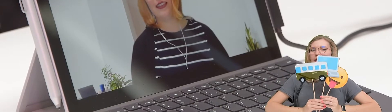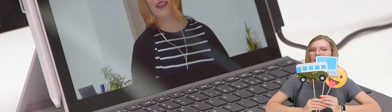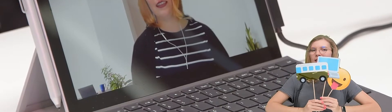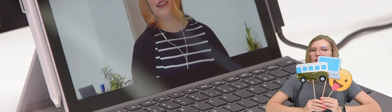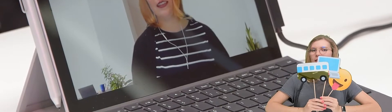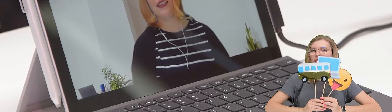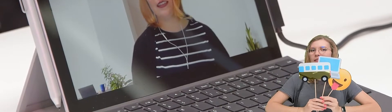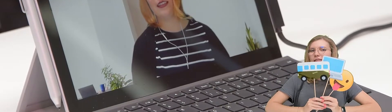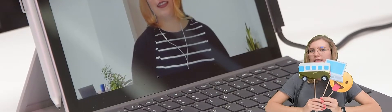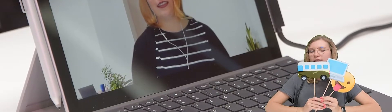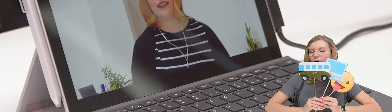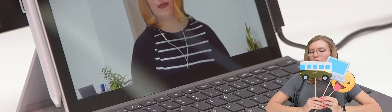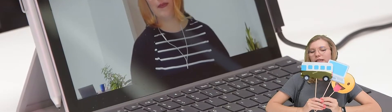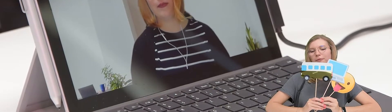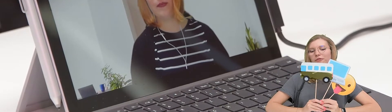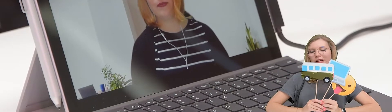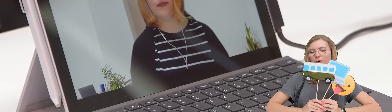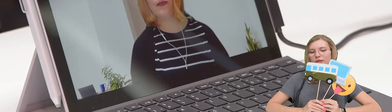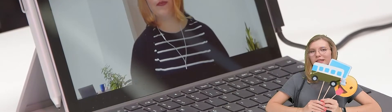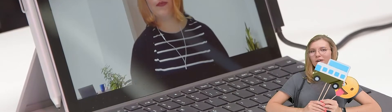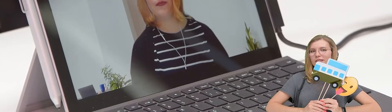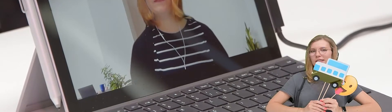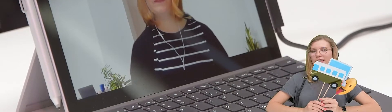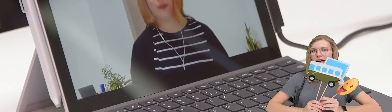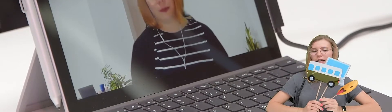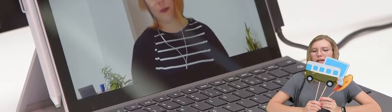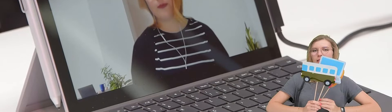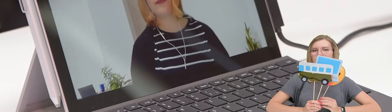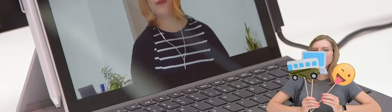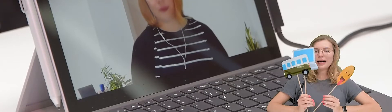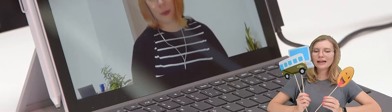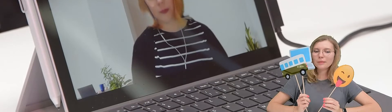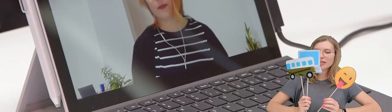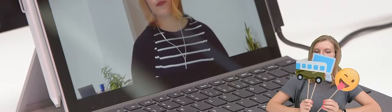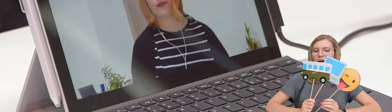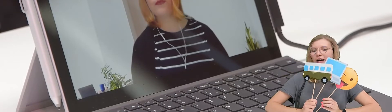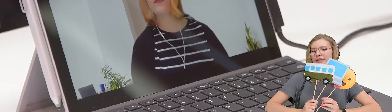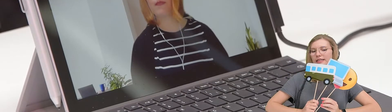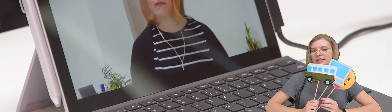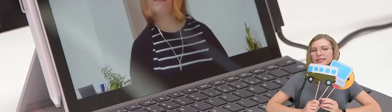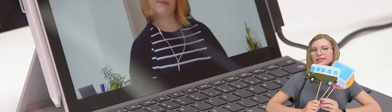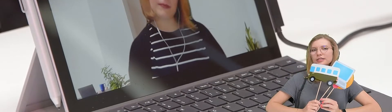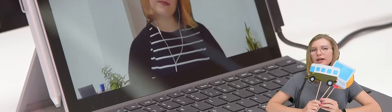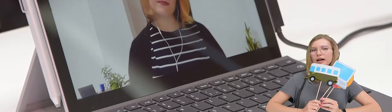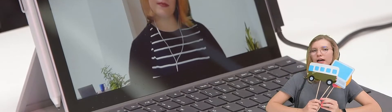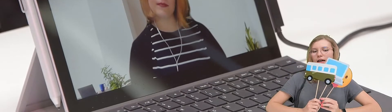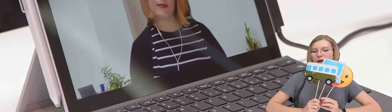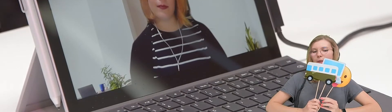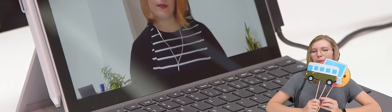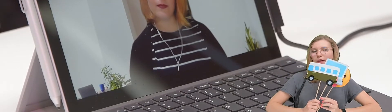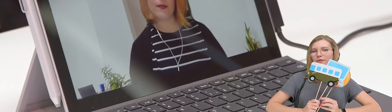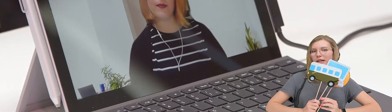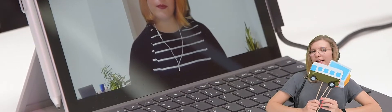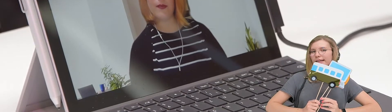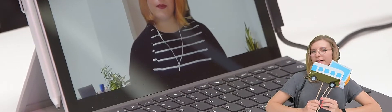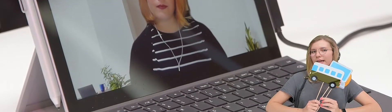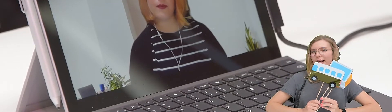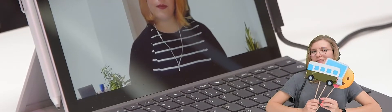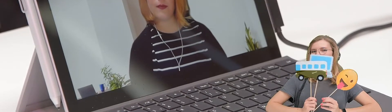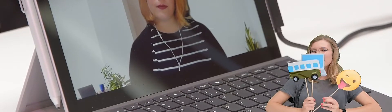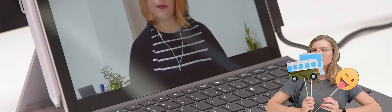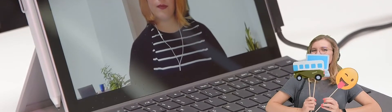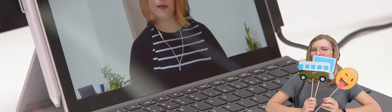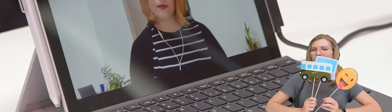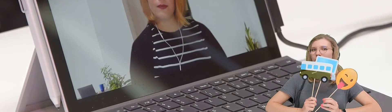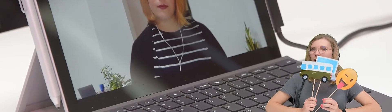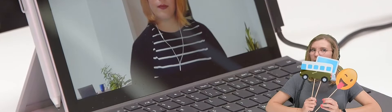nochmal eine riesig große Empfehlung. Trauen Sie sich heran an diese Art der Bildsprache. Ne? Das ist zwar vielleicht erst